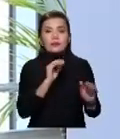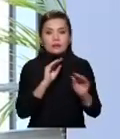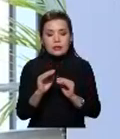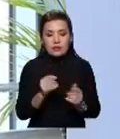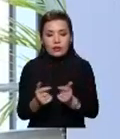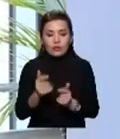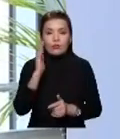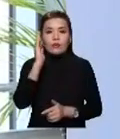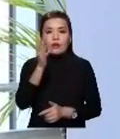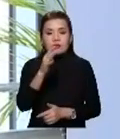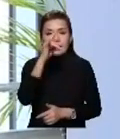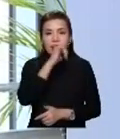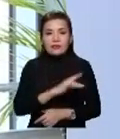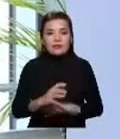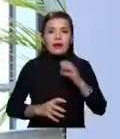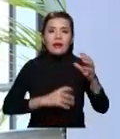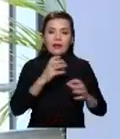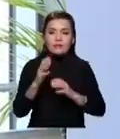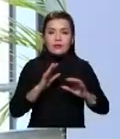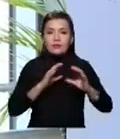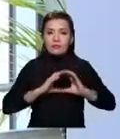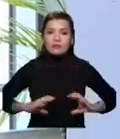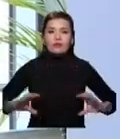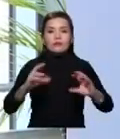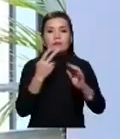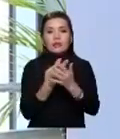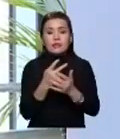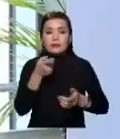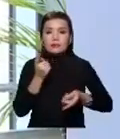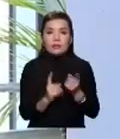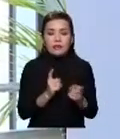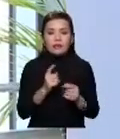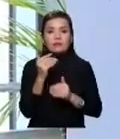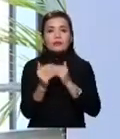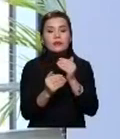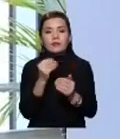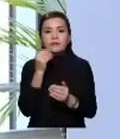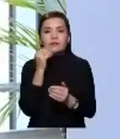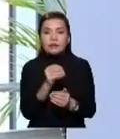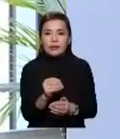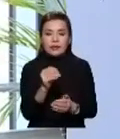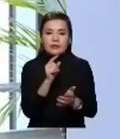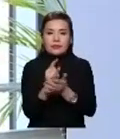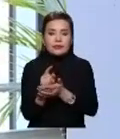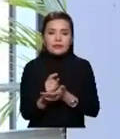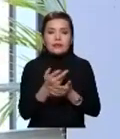Болашақ Қазақстанның әлемдік аренада шын мәнінде өркениетті, зиялы да